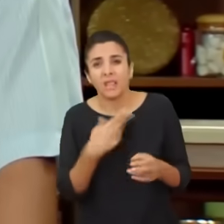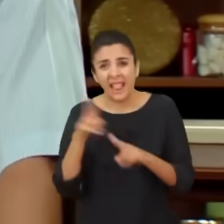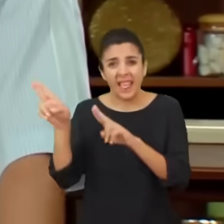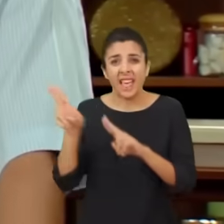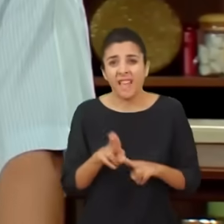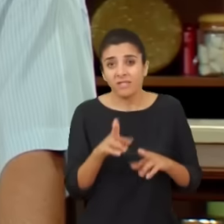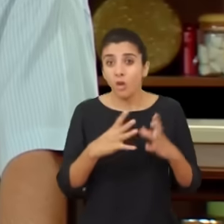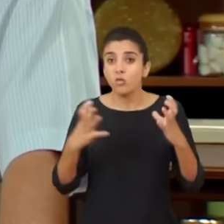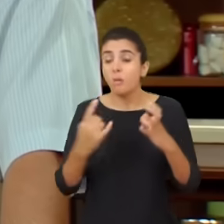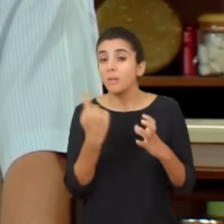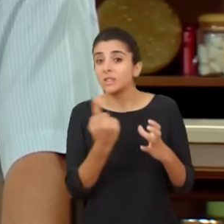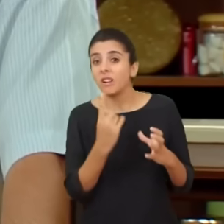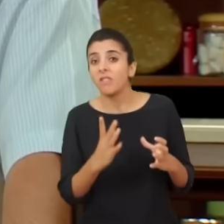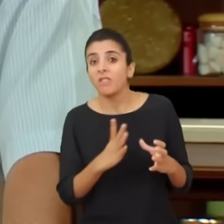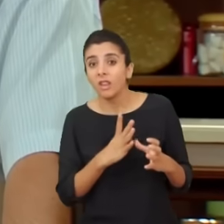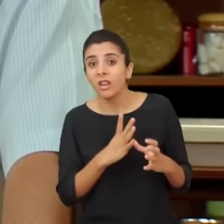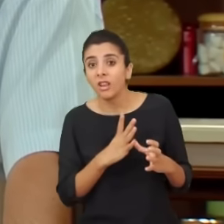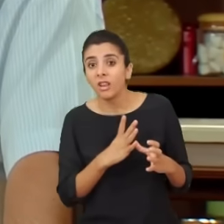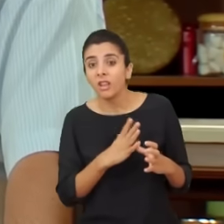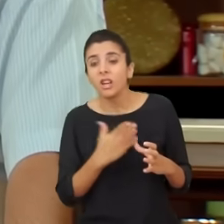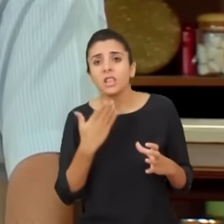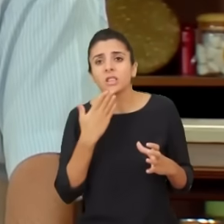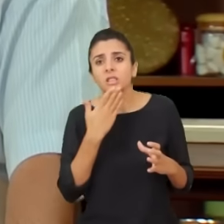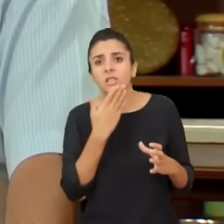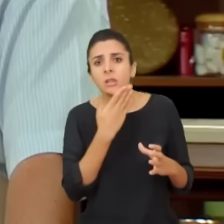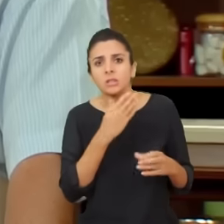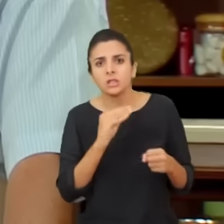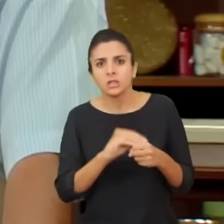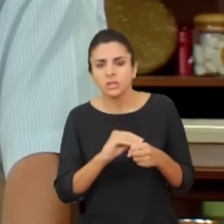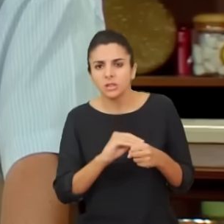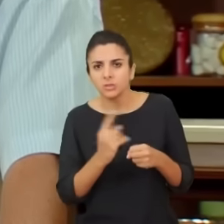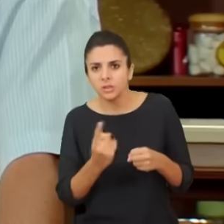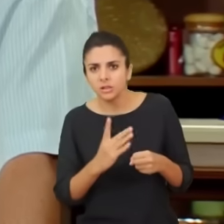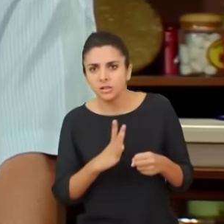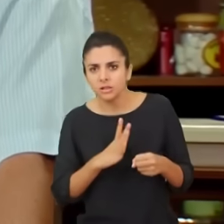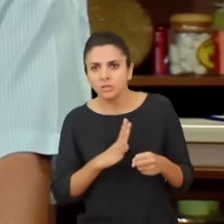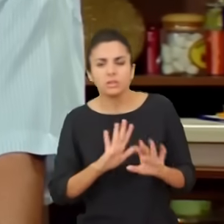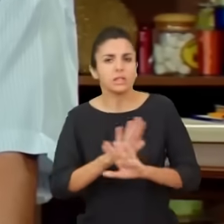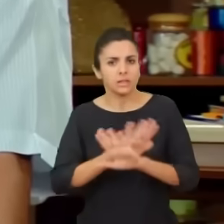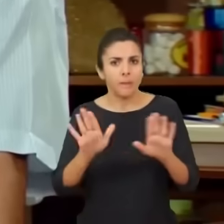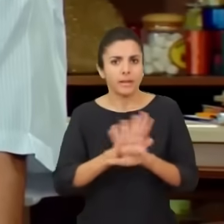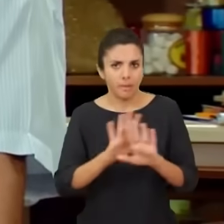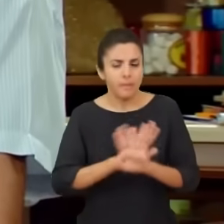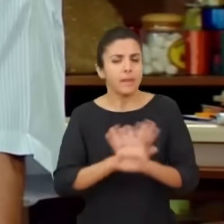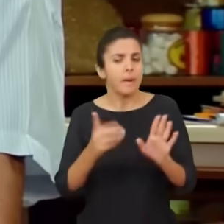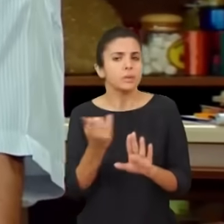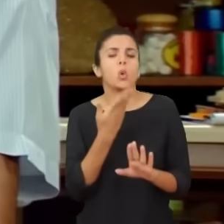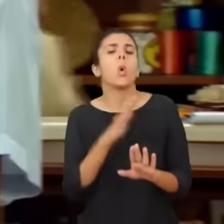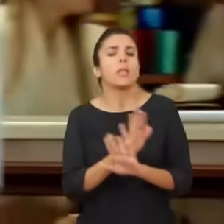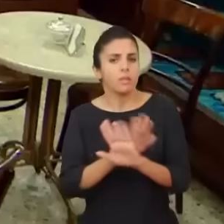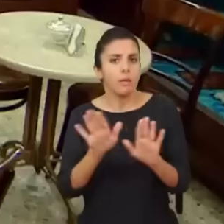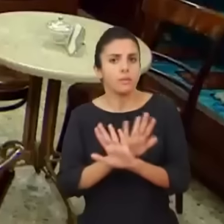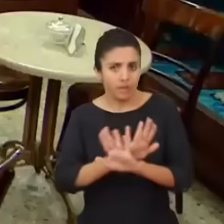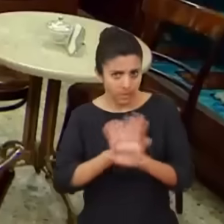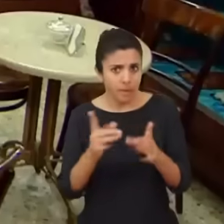topu bir pare. Sen bir fenalaşıp sandalyeyi tutunca. İşte Ramazan bu işte. Gönlüm gitti. Usta. Yok tamam. Baba. Yok tamam. Şu.